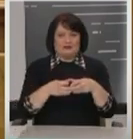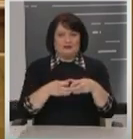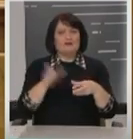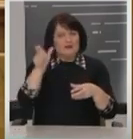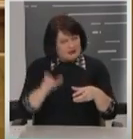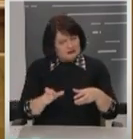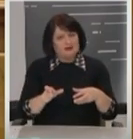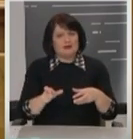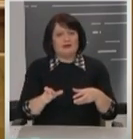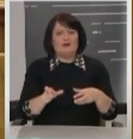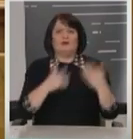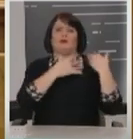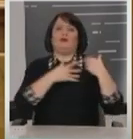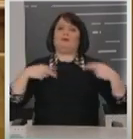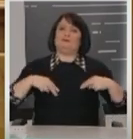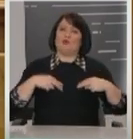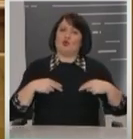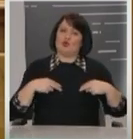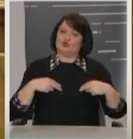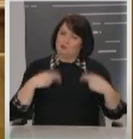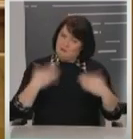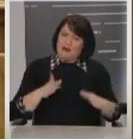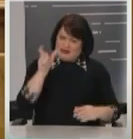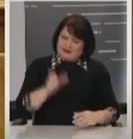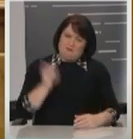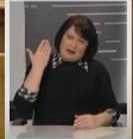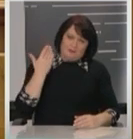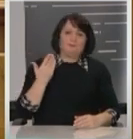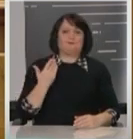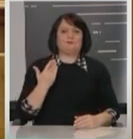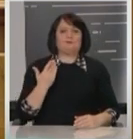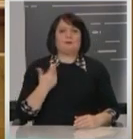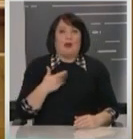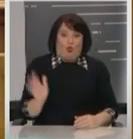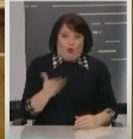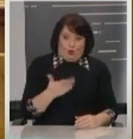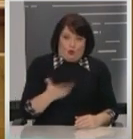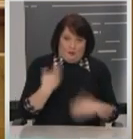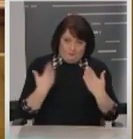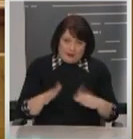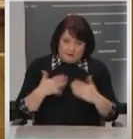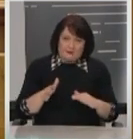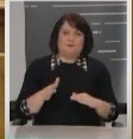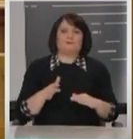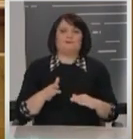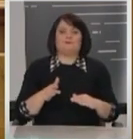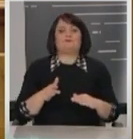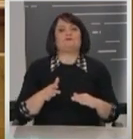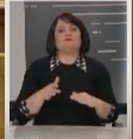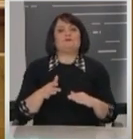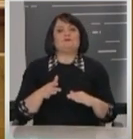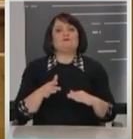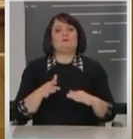και αρμόδιος υπουργός, και εκτός από απολύσεις και